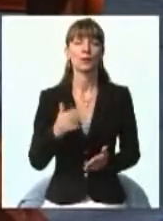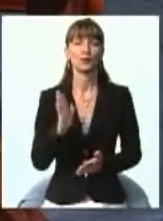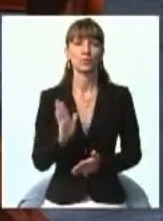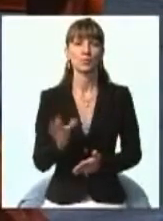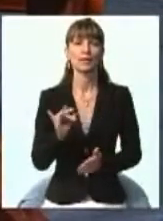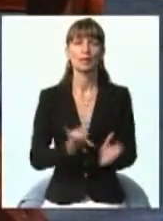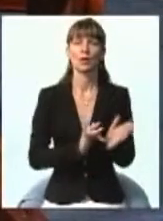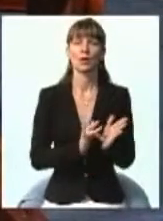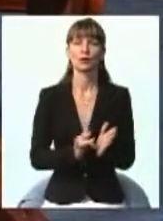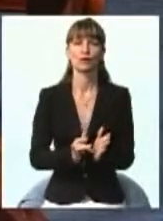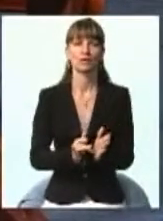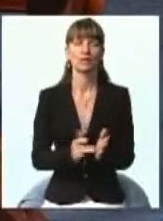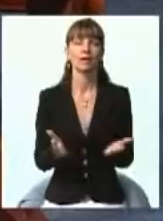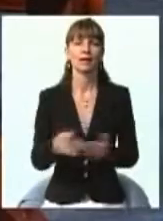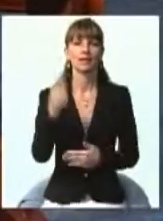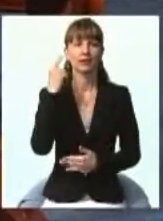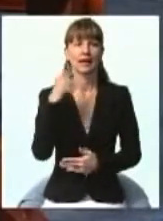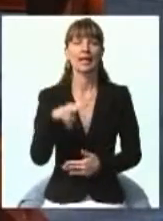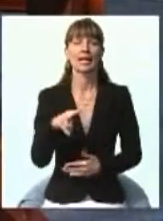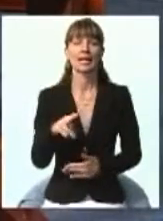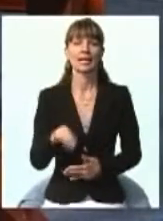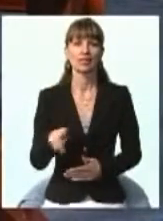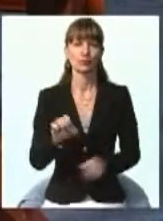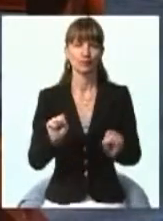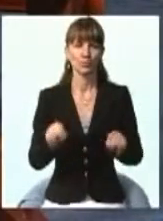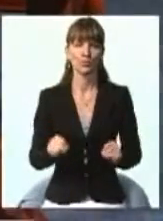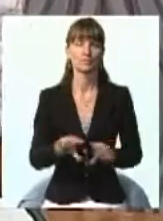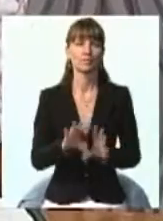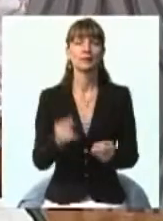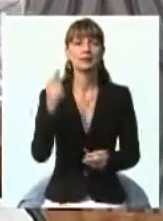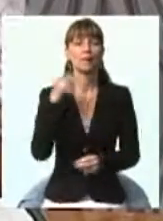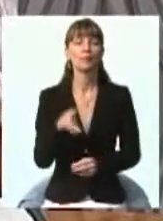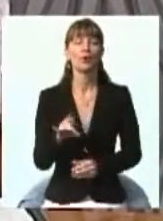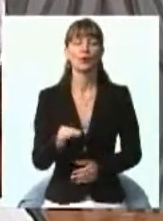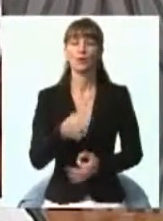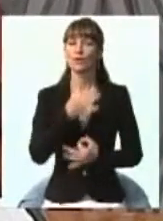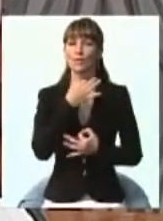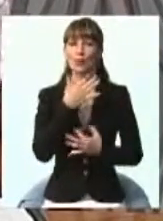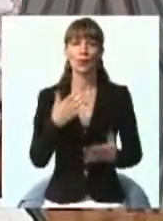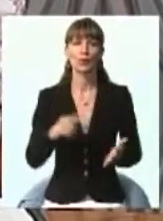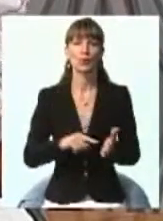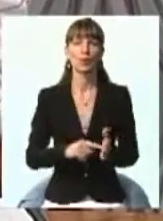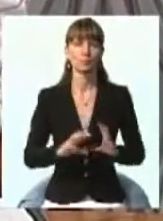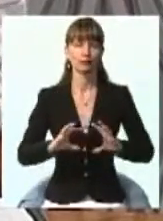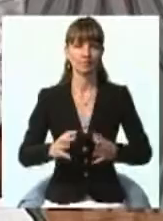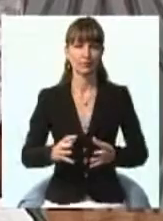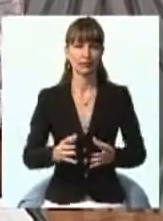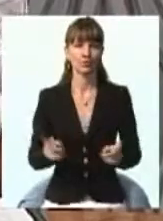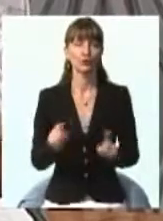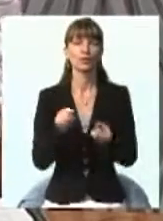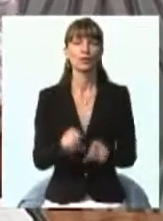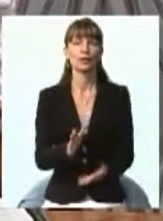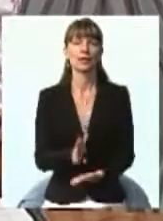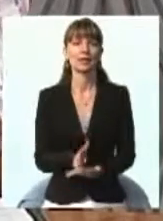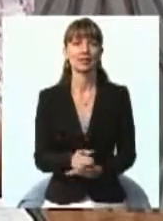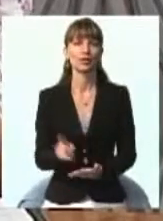і подорожувати. Як ти гадаєш, Лізо, чи можна взагалі дізнатися про будь-яку точку планети, що там